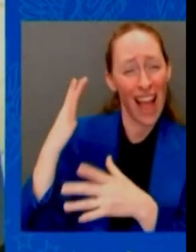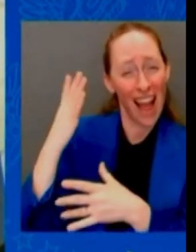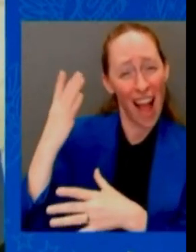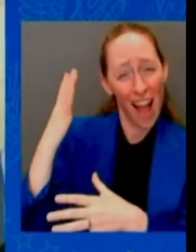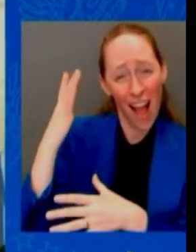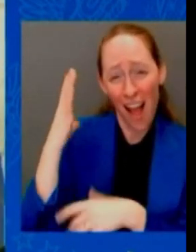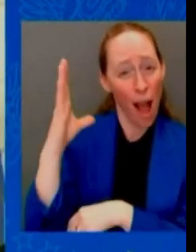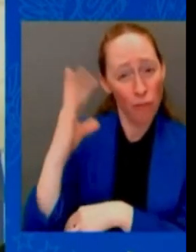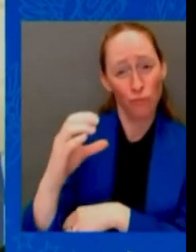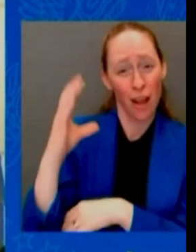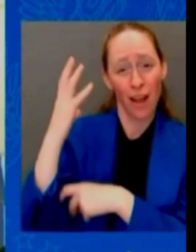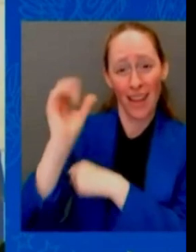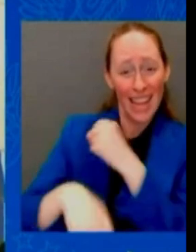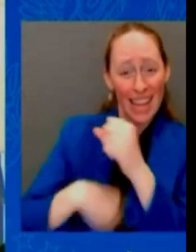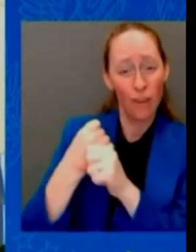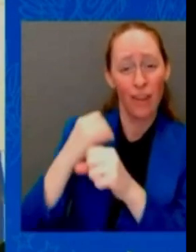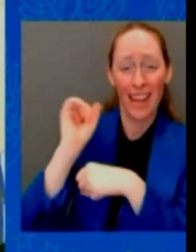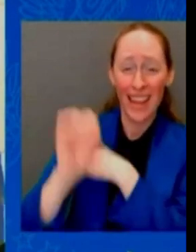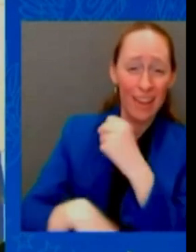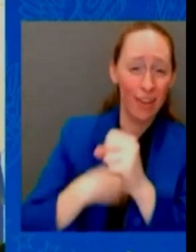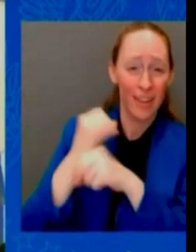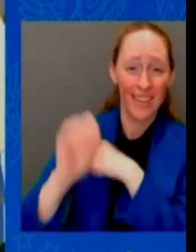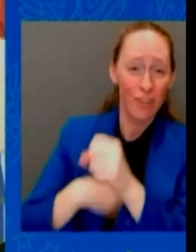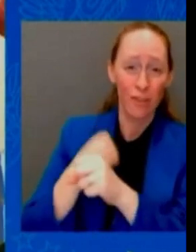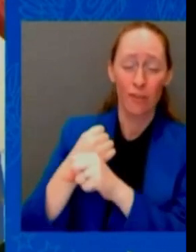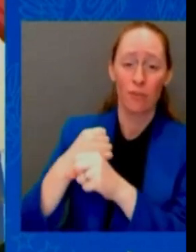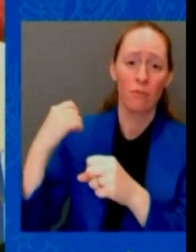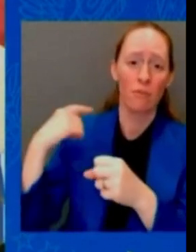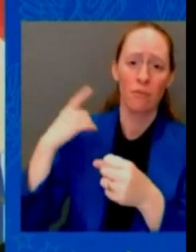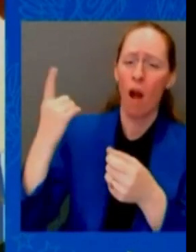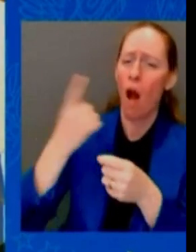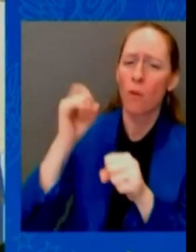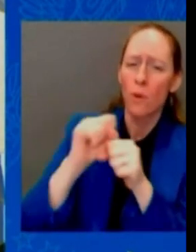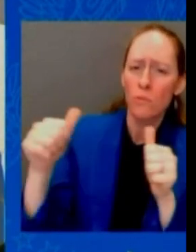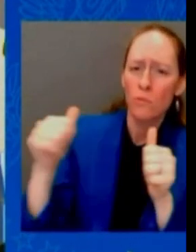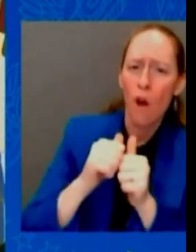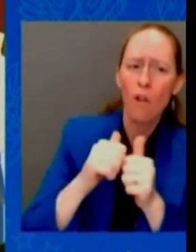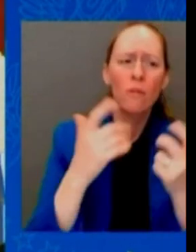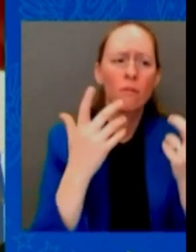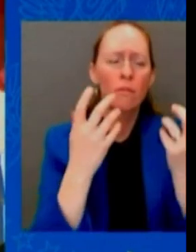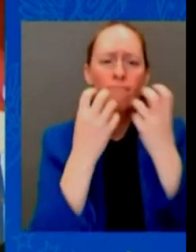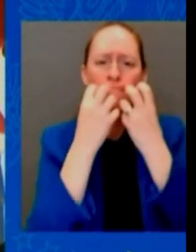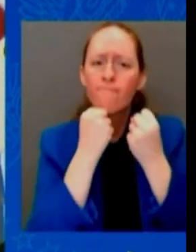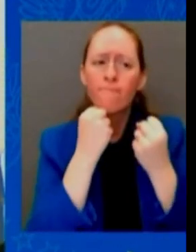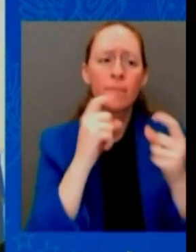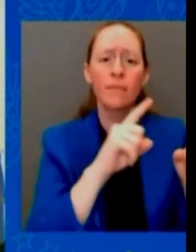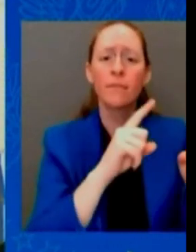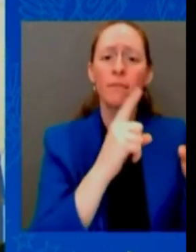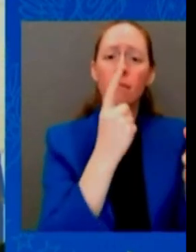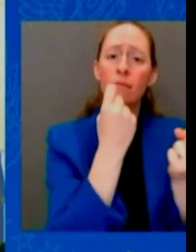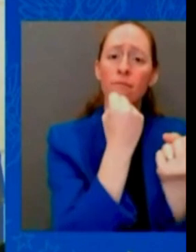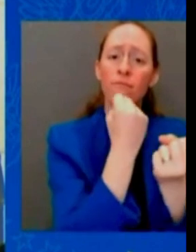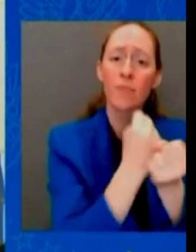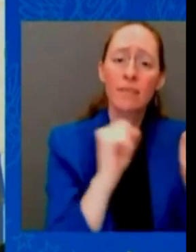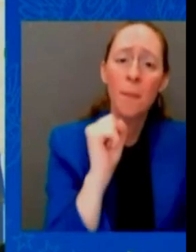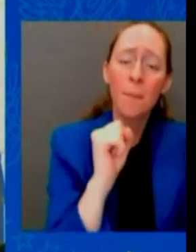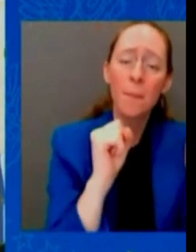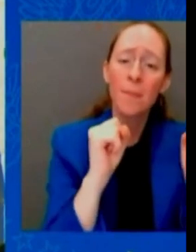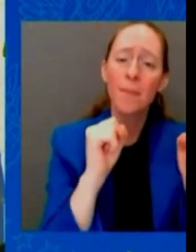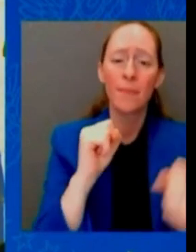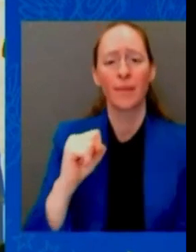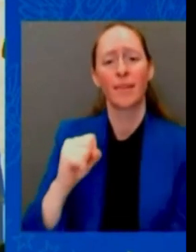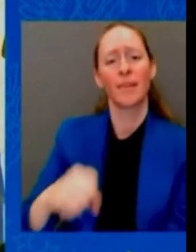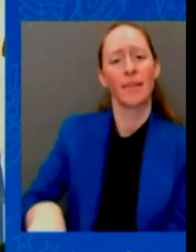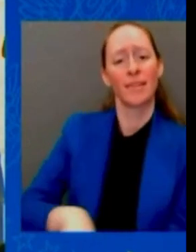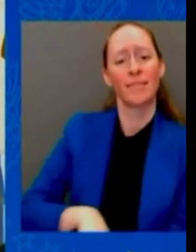opportunity, greater dignity, and greater peace. Monsieur le Président Macron, vous m'avez